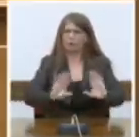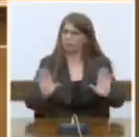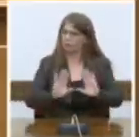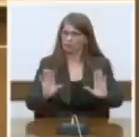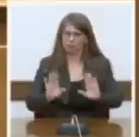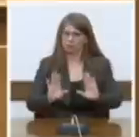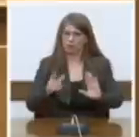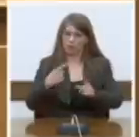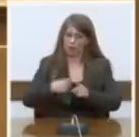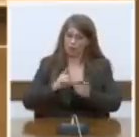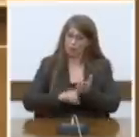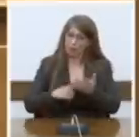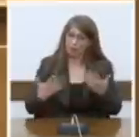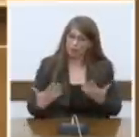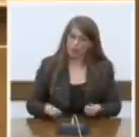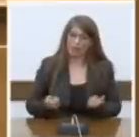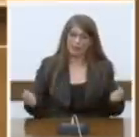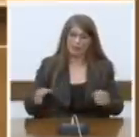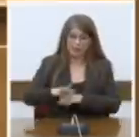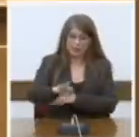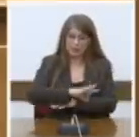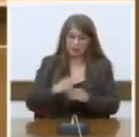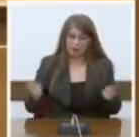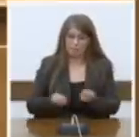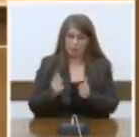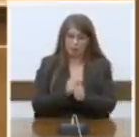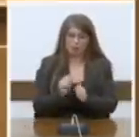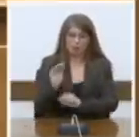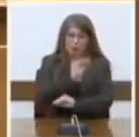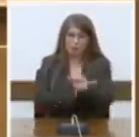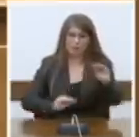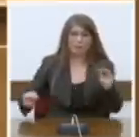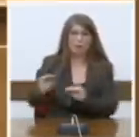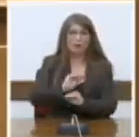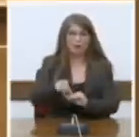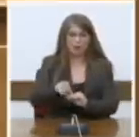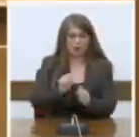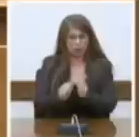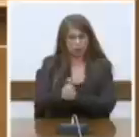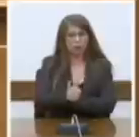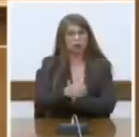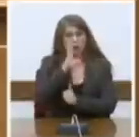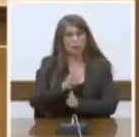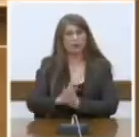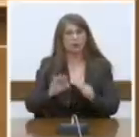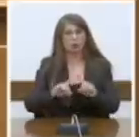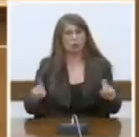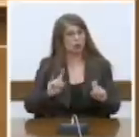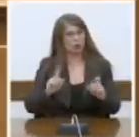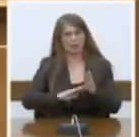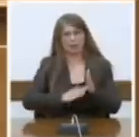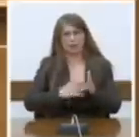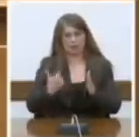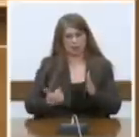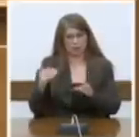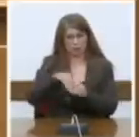ένα σχέδιο παραγωγικής ανασυγκρότησης που να δίνει προτεραιότητα στο πραγματικό προϊόν και όχι μόνο στις υπηρεσίες. Να είναι συντεταγμένο το σχέδιο